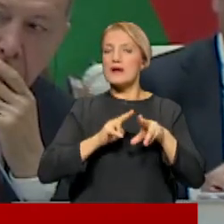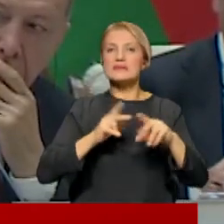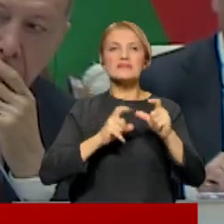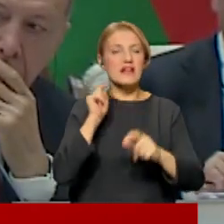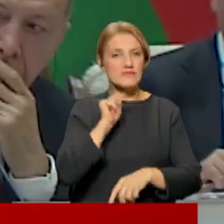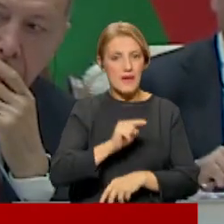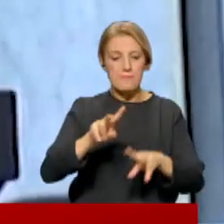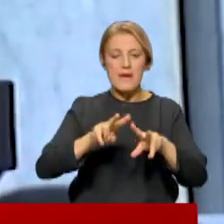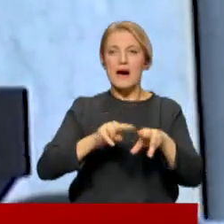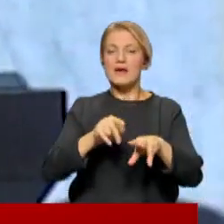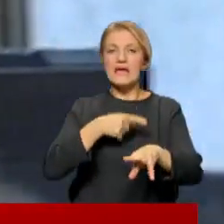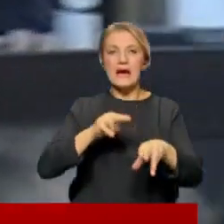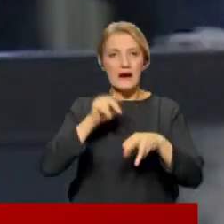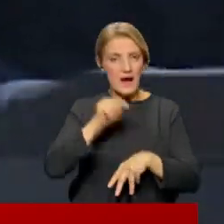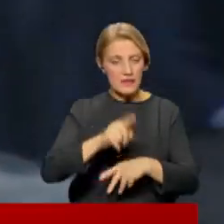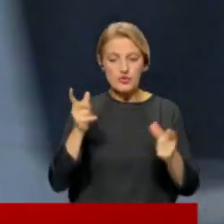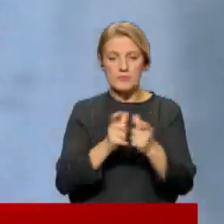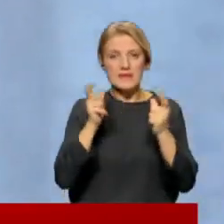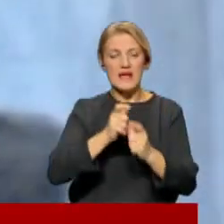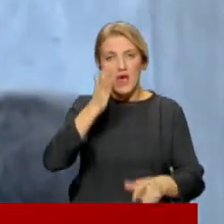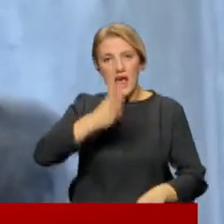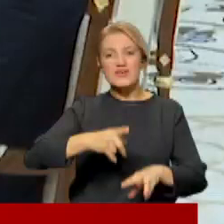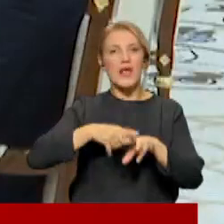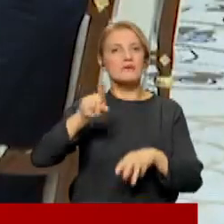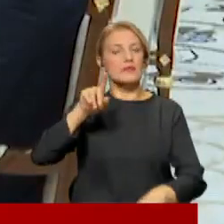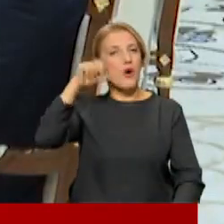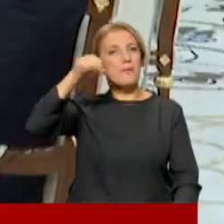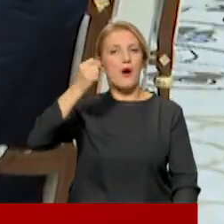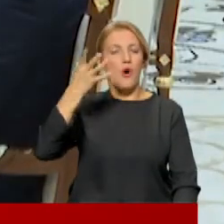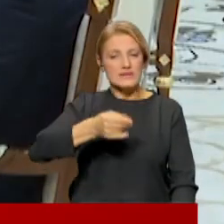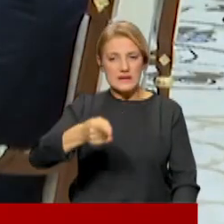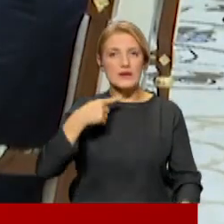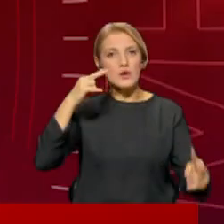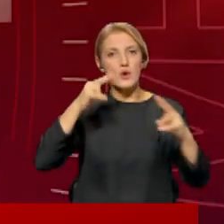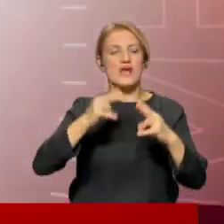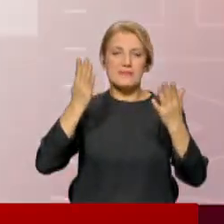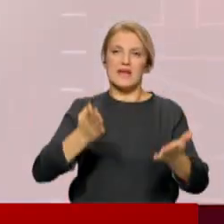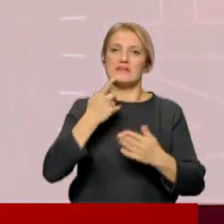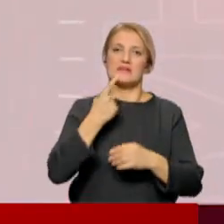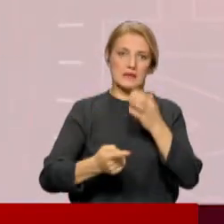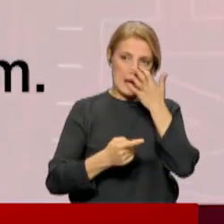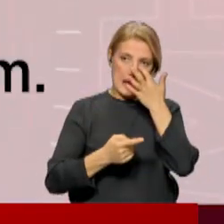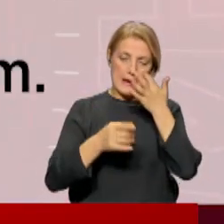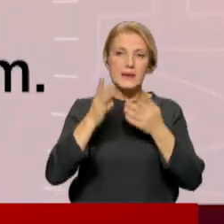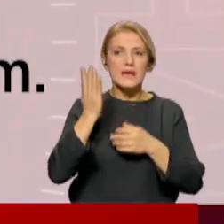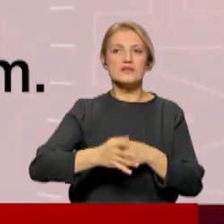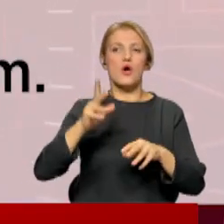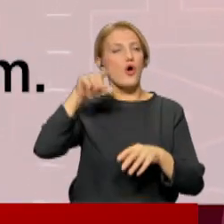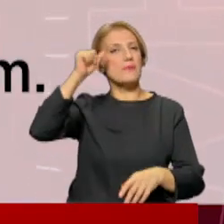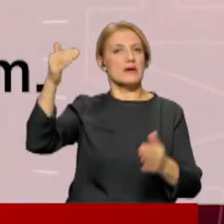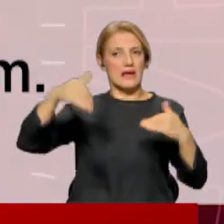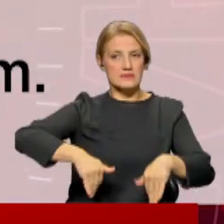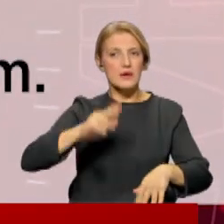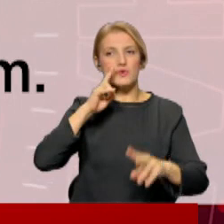Meka toplantısında Keşke Esat Özbekistan'da olsaydı görüşe Bilseydik dediğini yazdı Keşke Eset Özbekistan'a